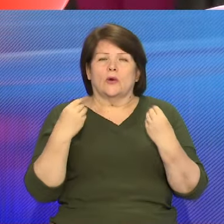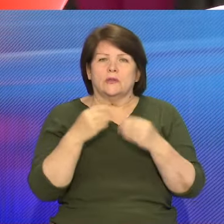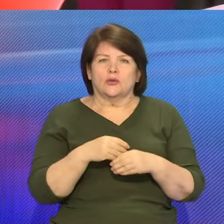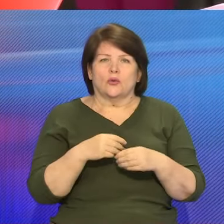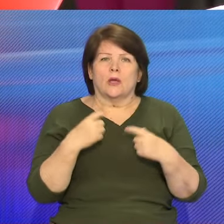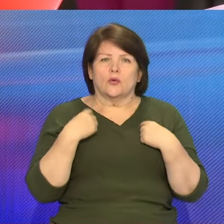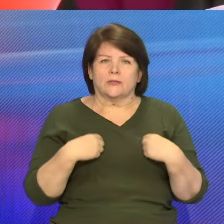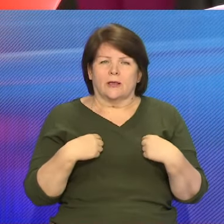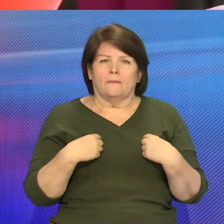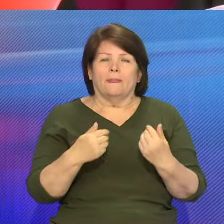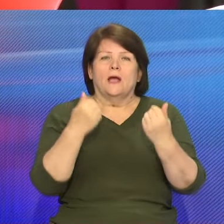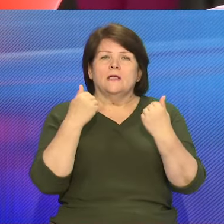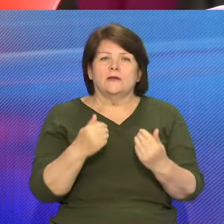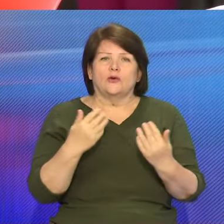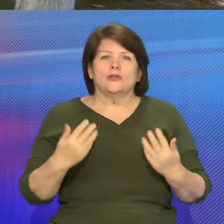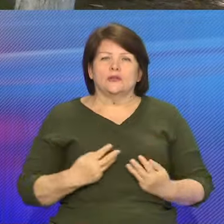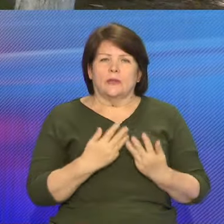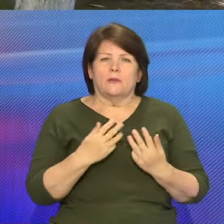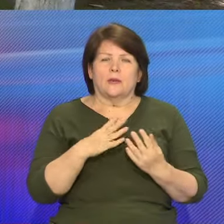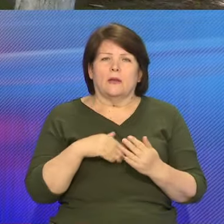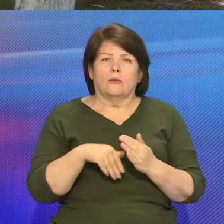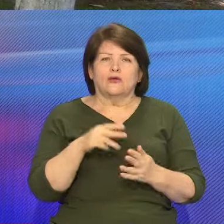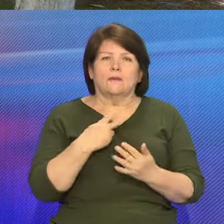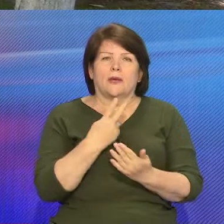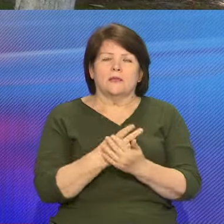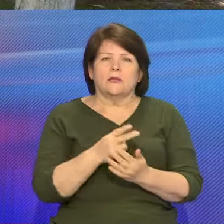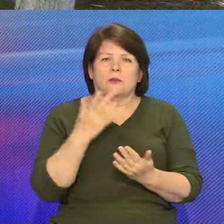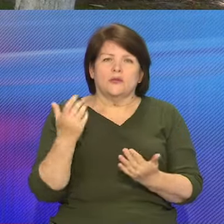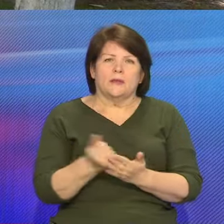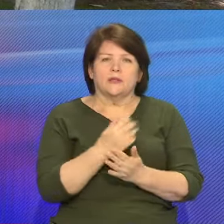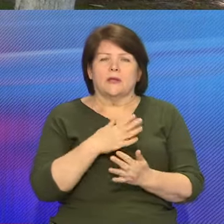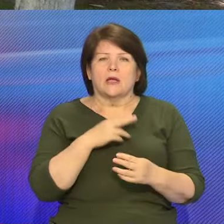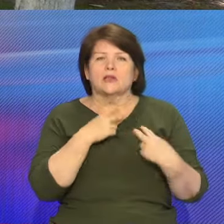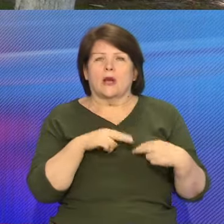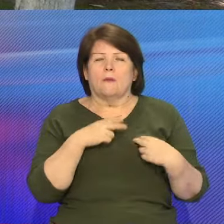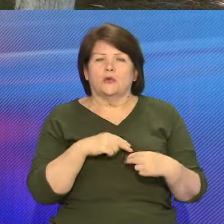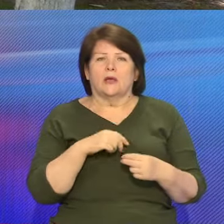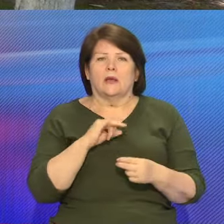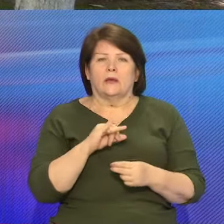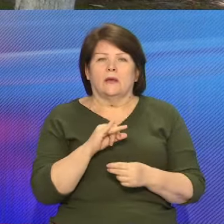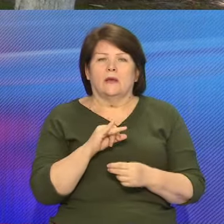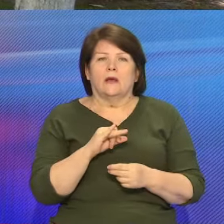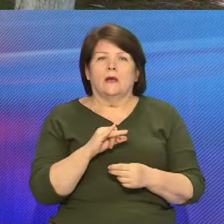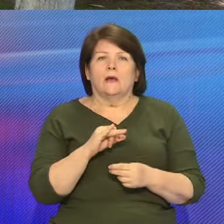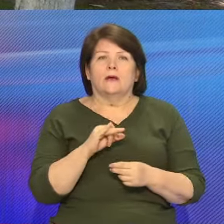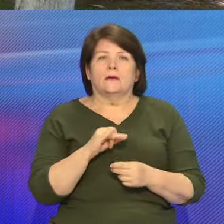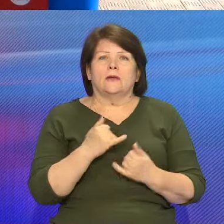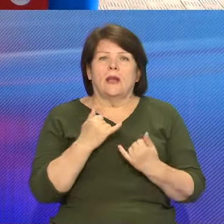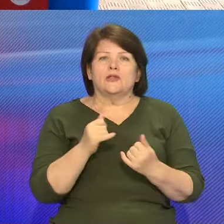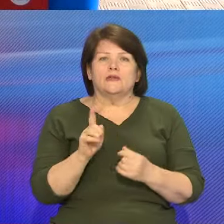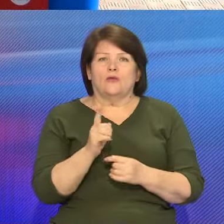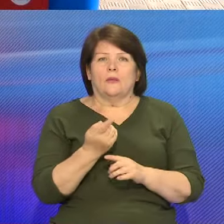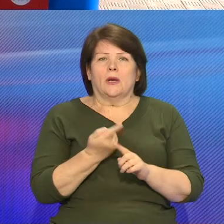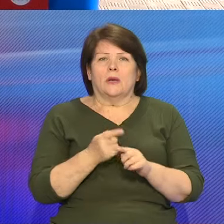рюкзаки. Сегодняшние эмоции детей были лучшим показателем успешности нашей работы и то, Для чего мы это делаем?